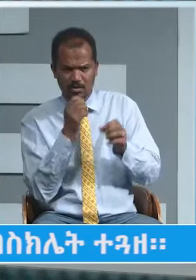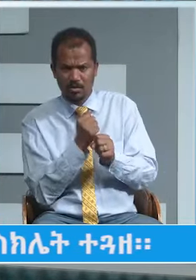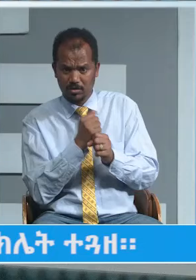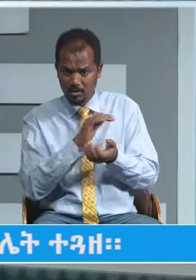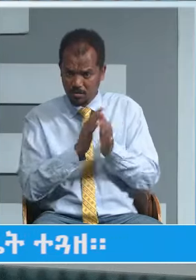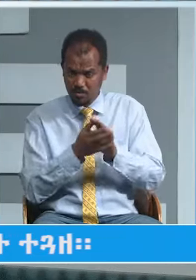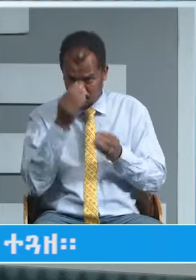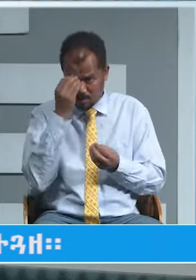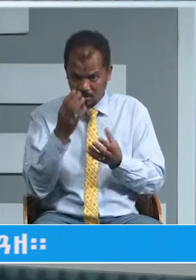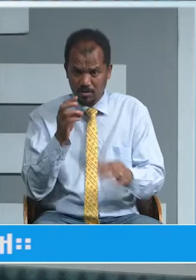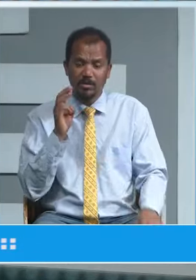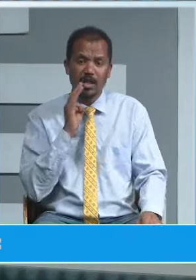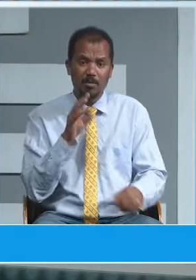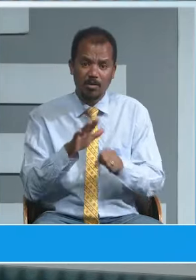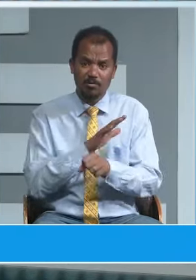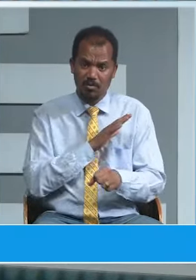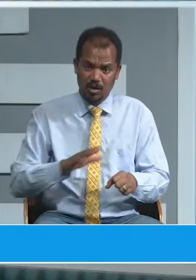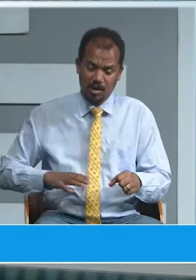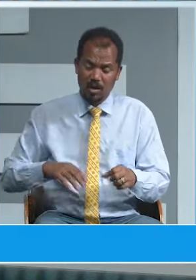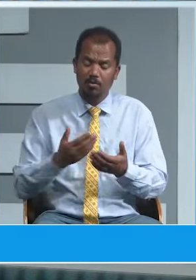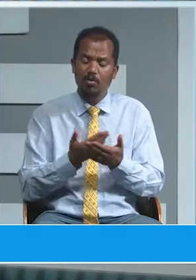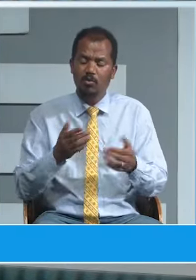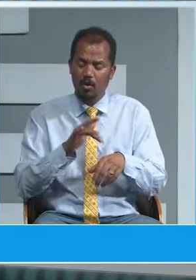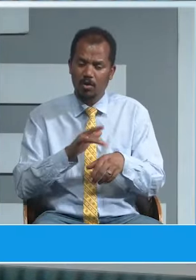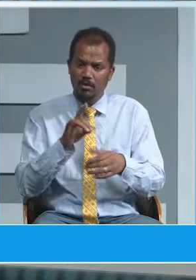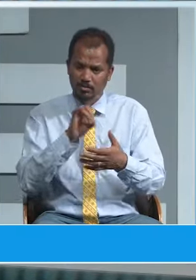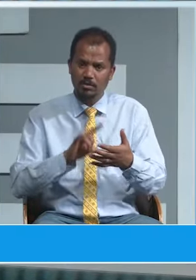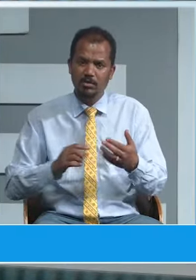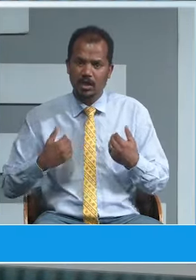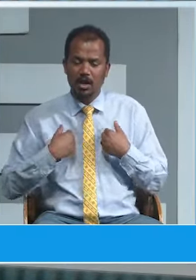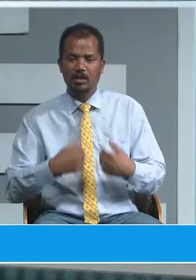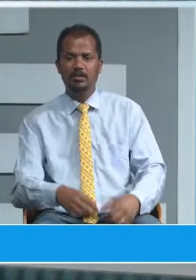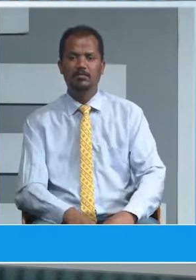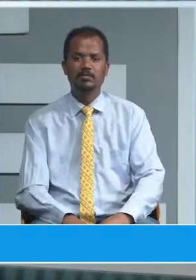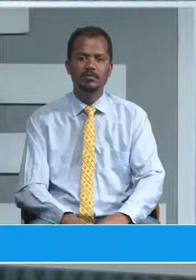تکرت یه سر رامونون استوکال سلامی تو لگیتا به گدرایلوی سرترالات